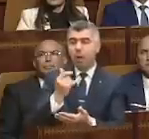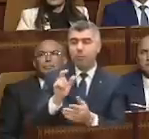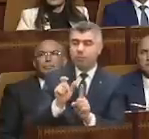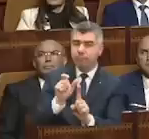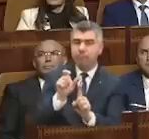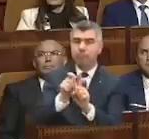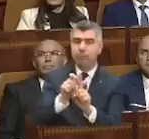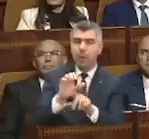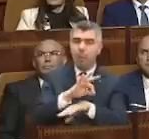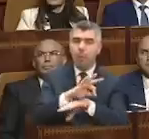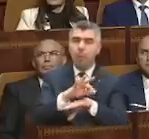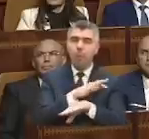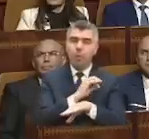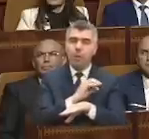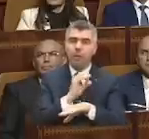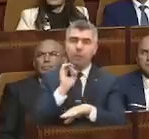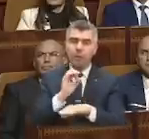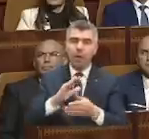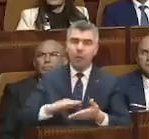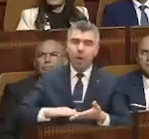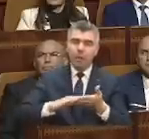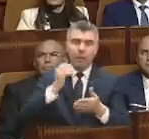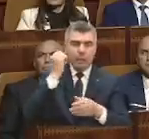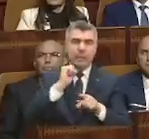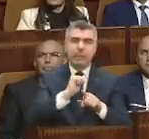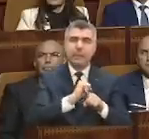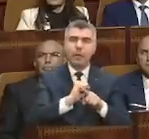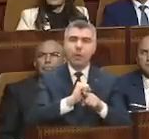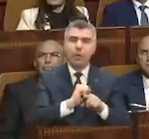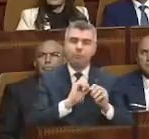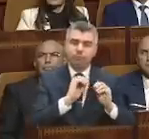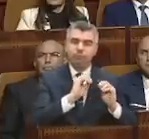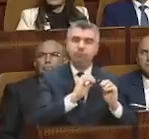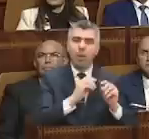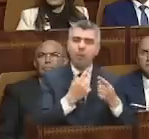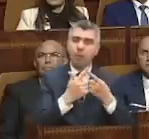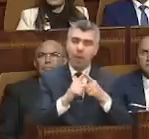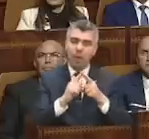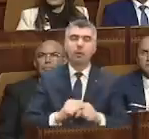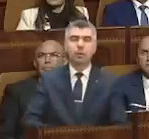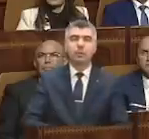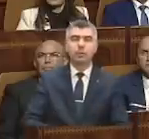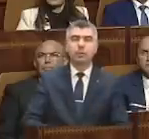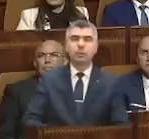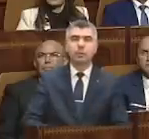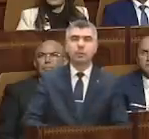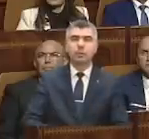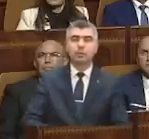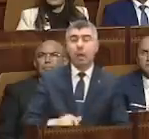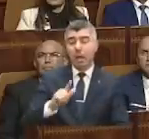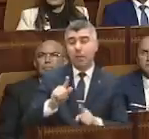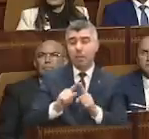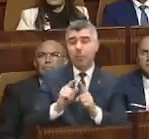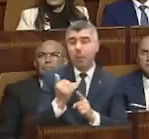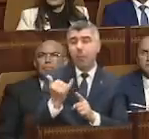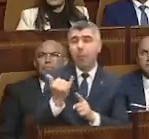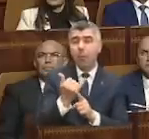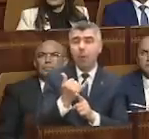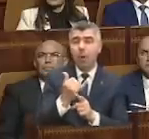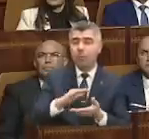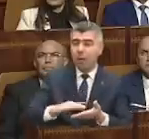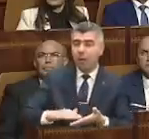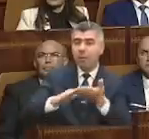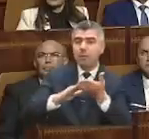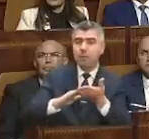البشريه وتعزيزها وتحفيزها لدوره تكوين مستمره في العديد من التخصصات فهي تشكل العمود الفقري واحدى